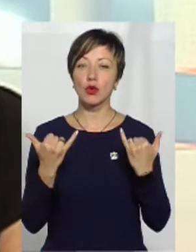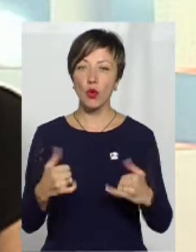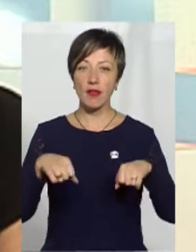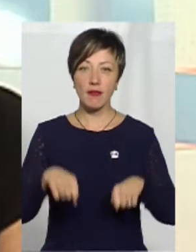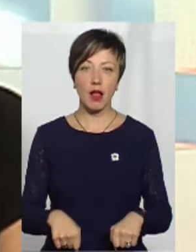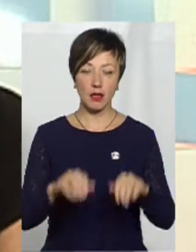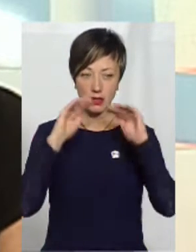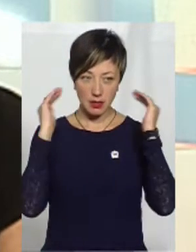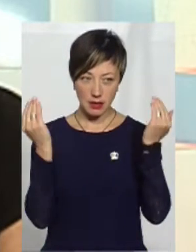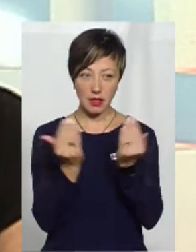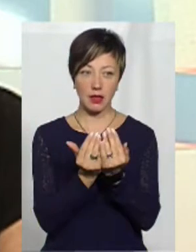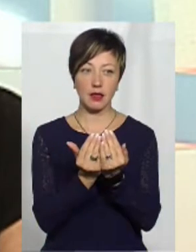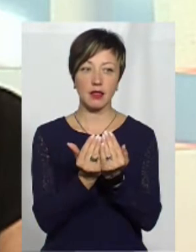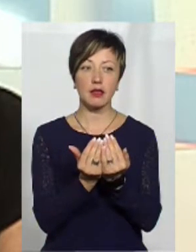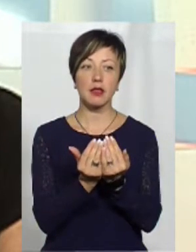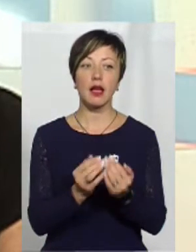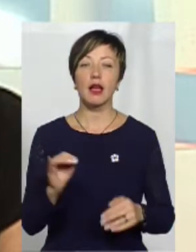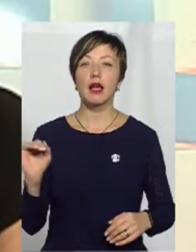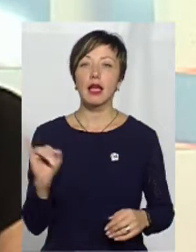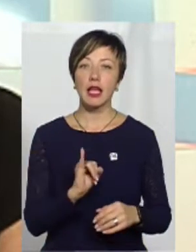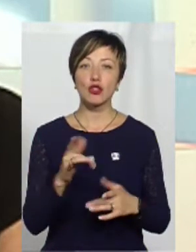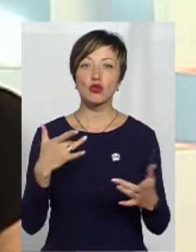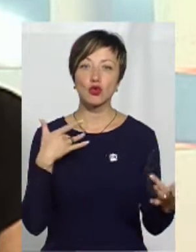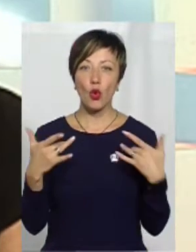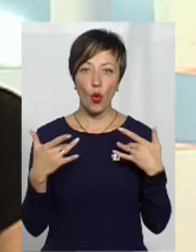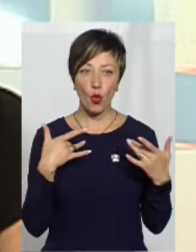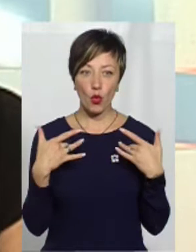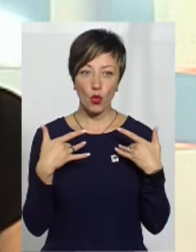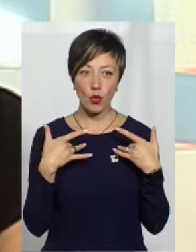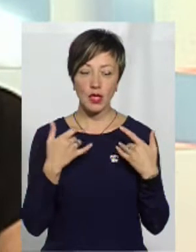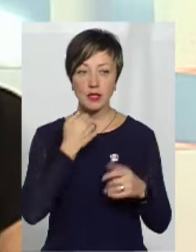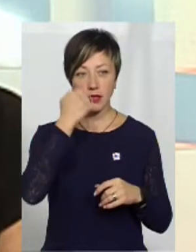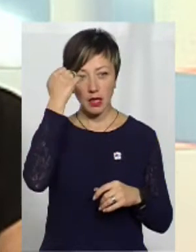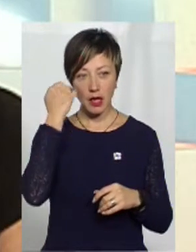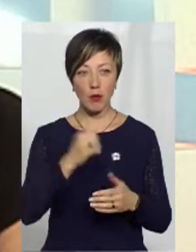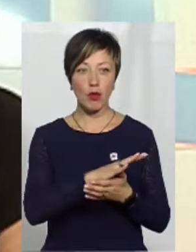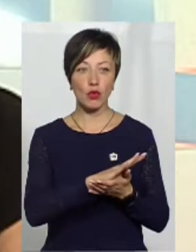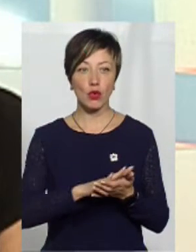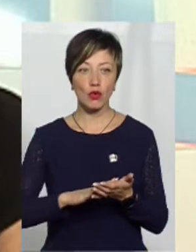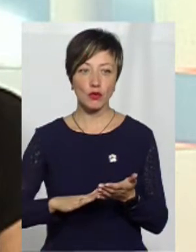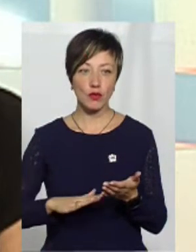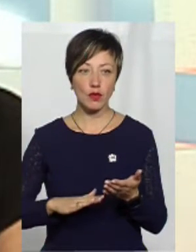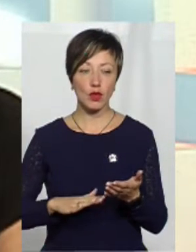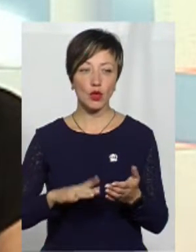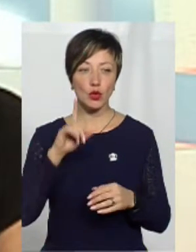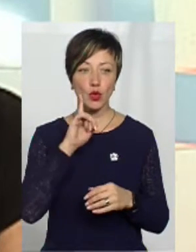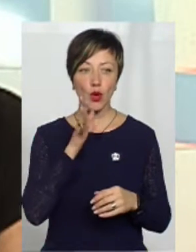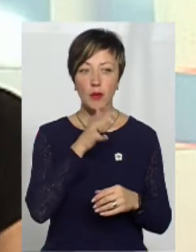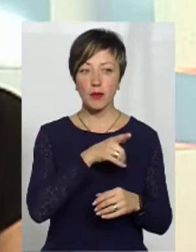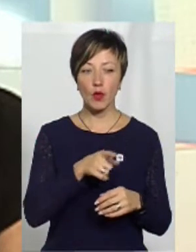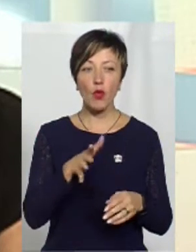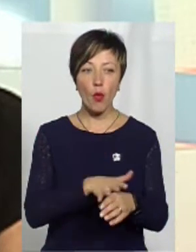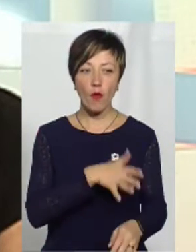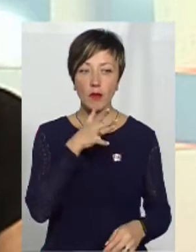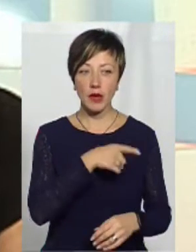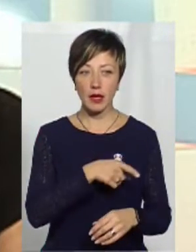влада закрилась, і влада… Тобто те шоу, яке, да, завдяки, яке продовжувалося там довгий період часу